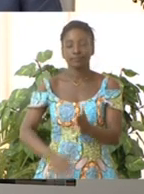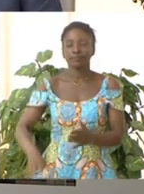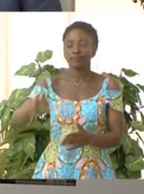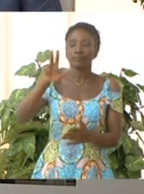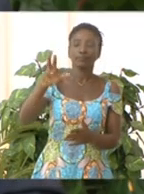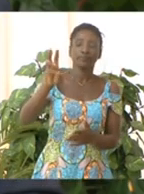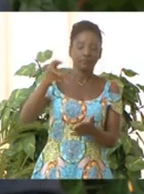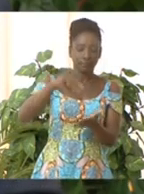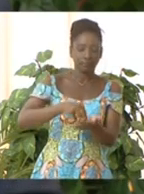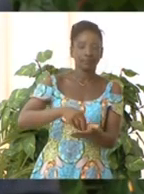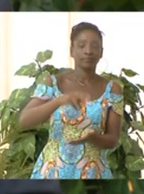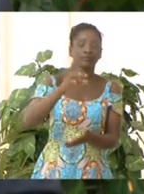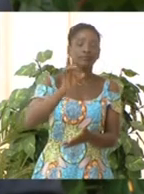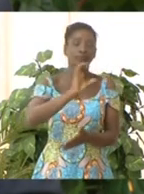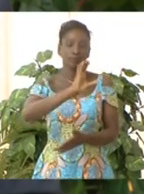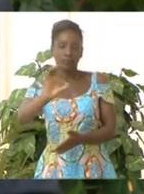36894.